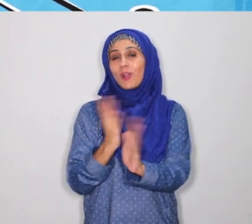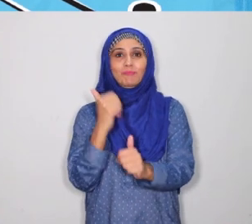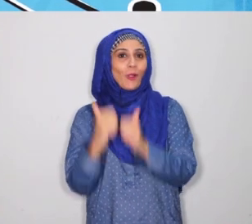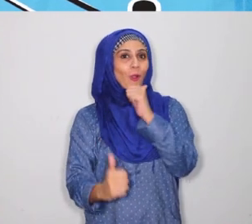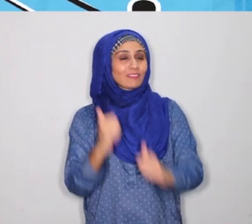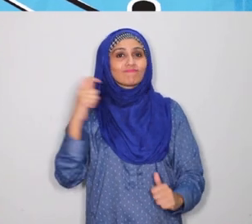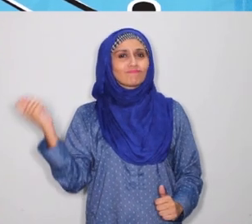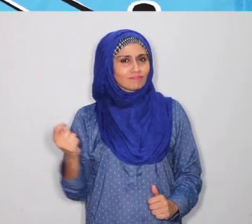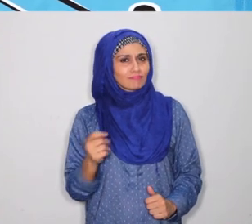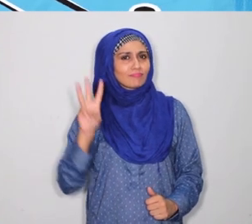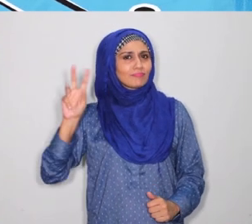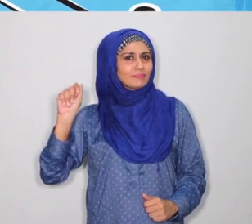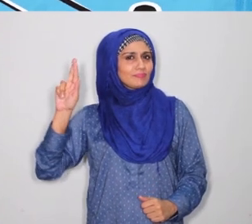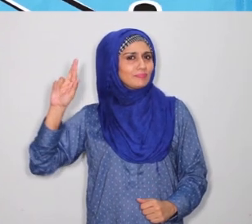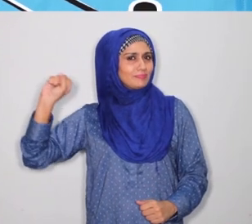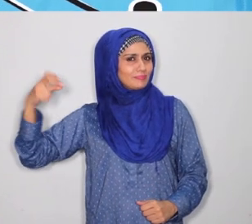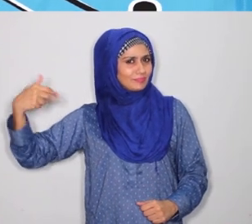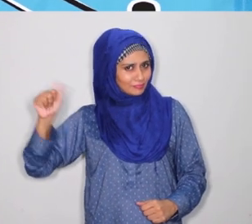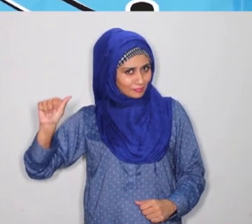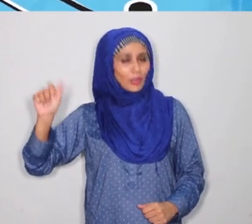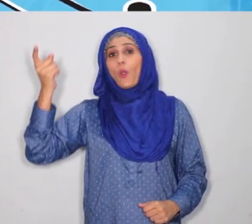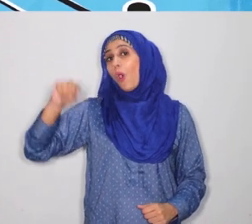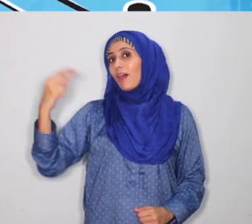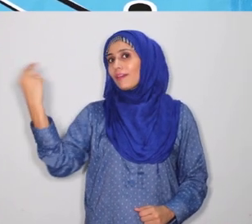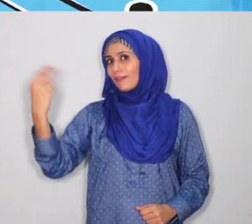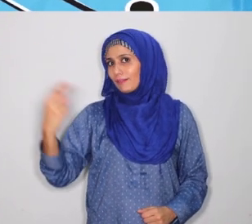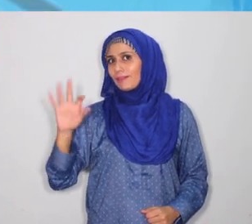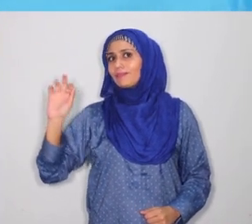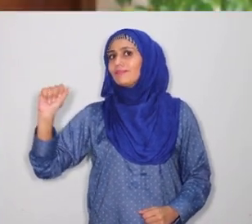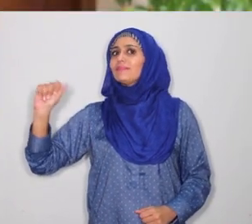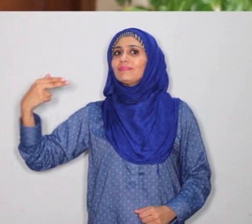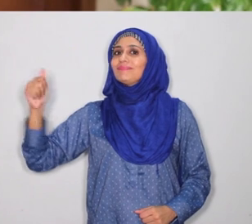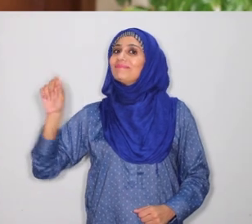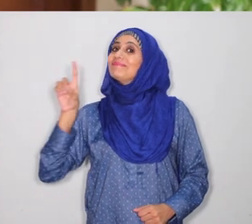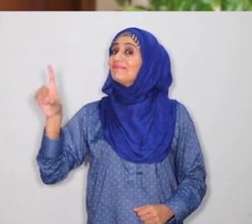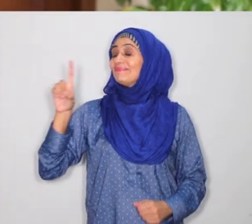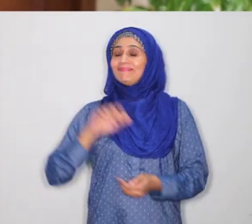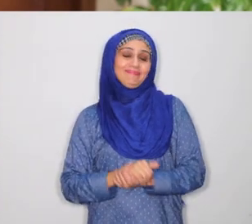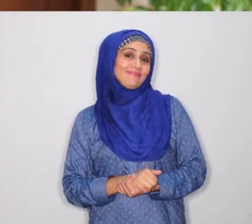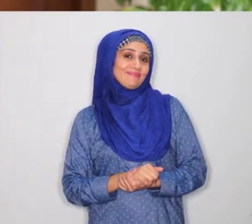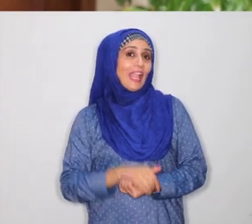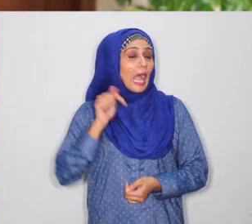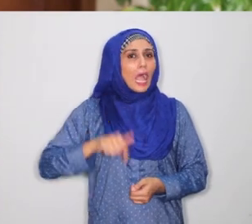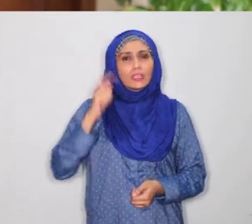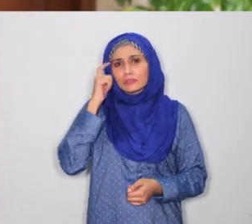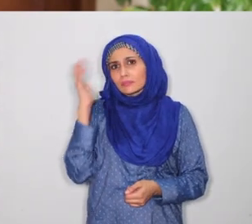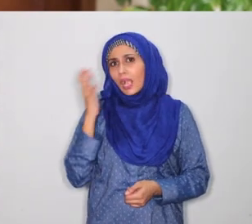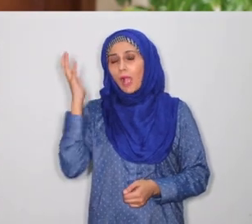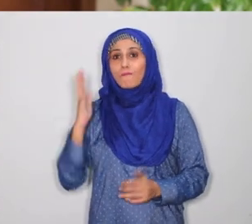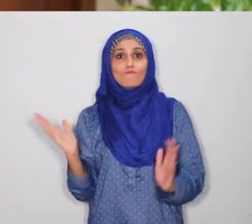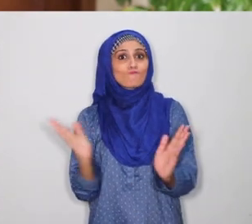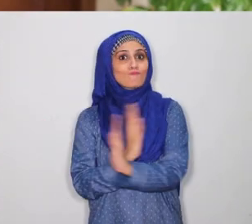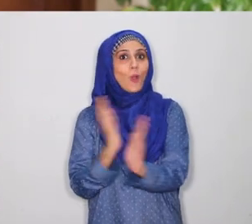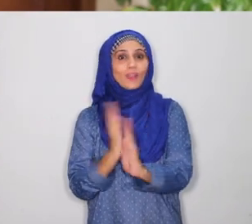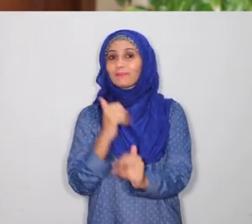मुकाबला। मुसन्निफा हैं वर्षा काजी और मुसव्विर हैं हमारे फहद अहमद। तो जनाब, आज की कहानी है मौसम